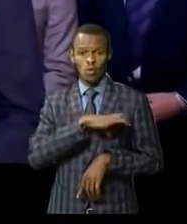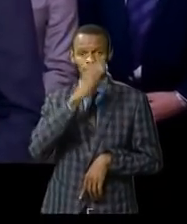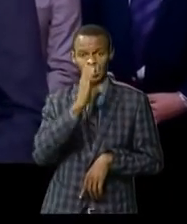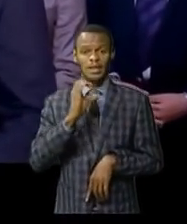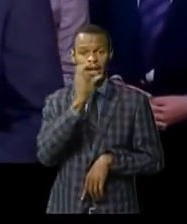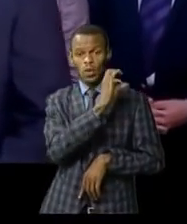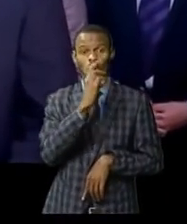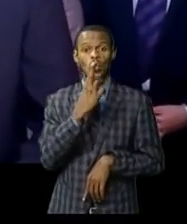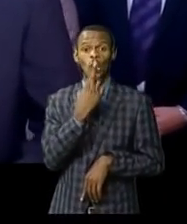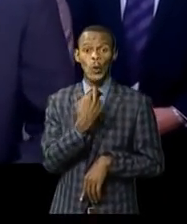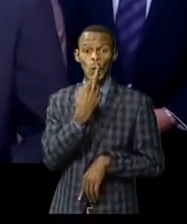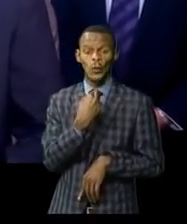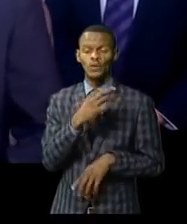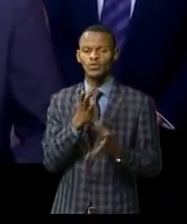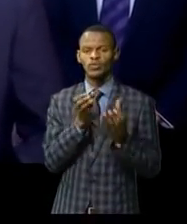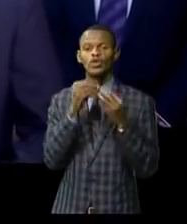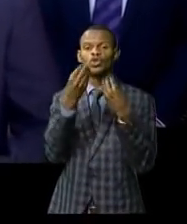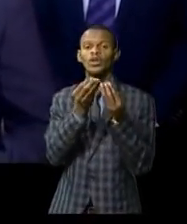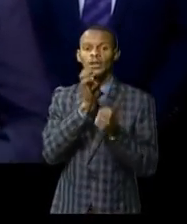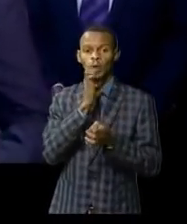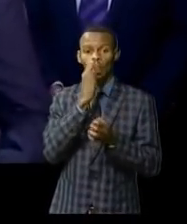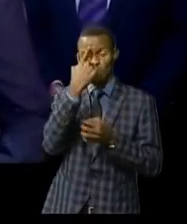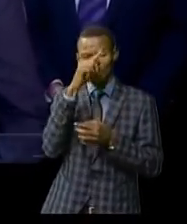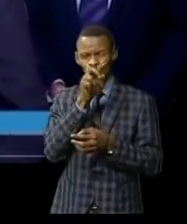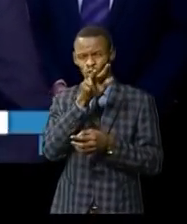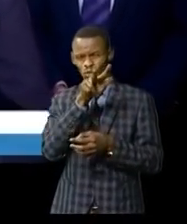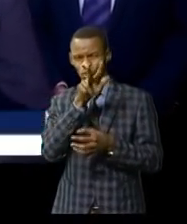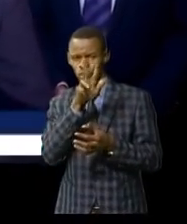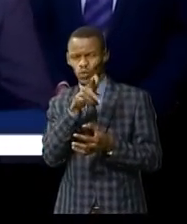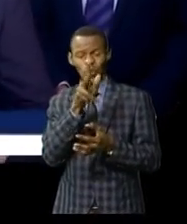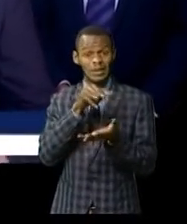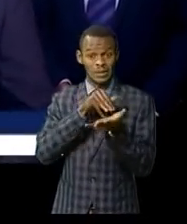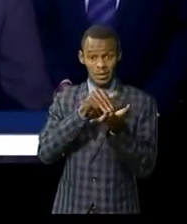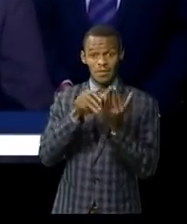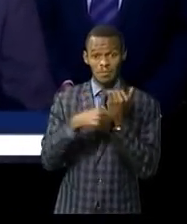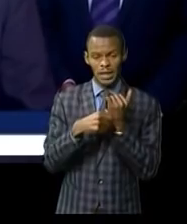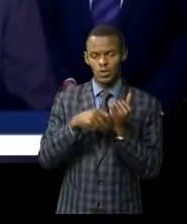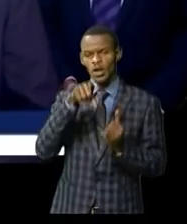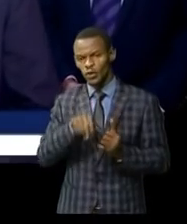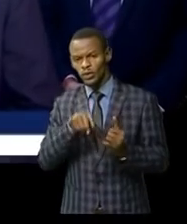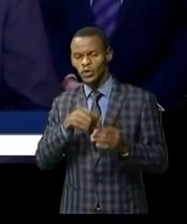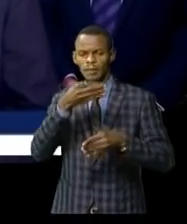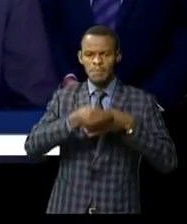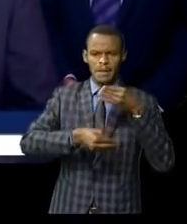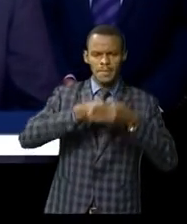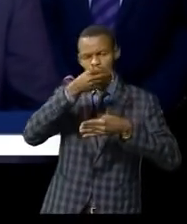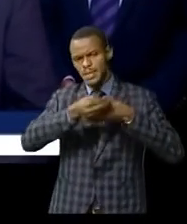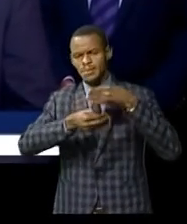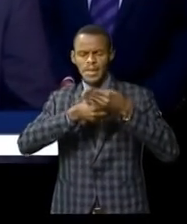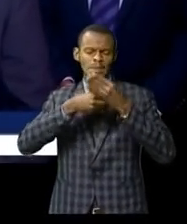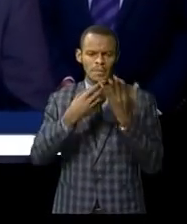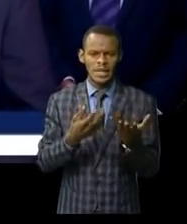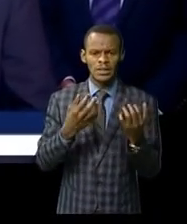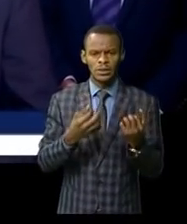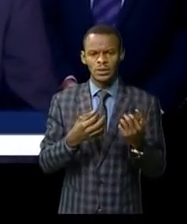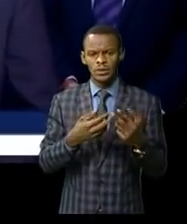300 000 personnes et qui est un projet qui va prendre un certain temps et va demander des infrastructures importantes. Donc nous voulions